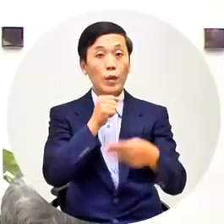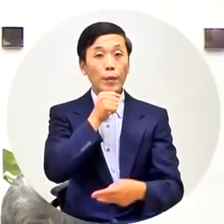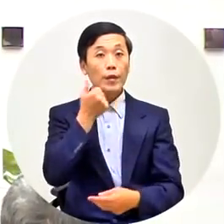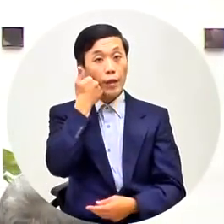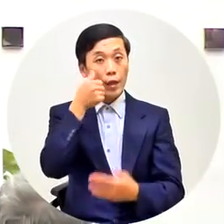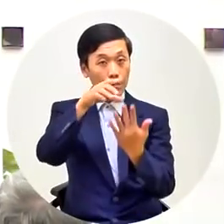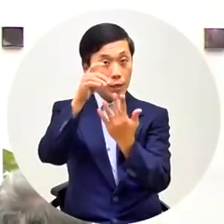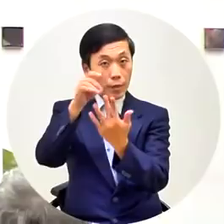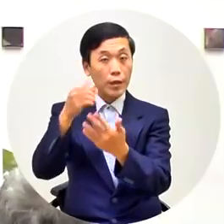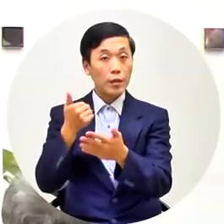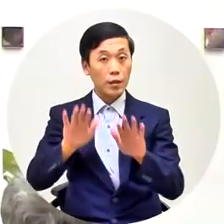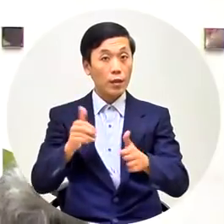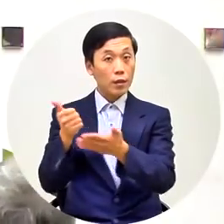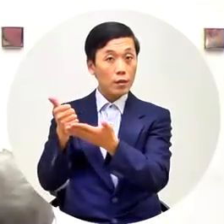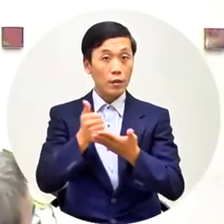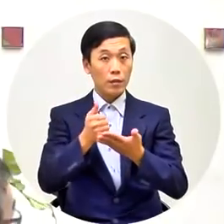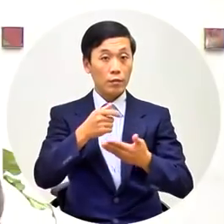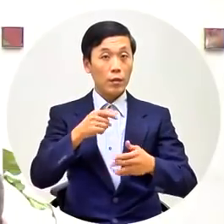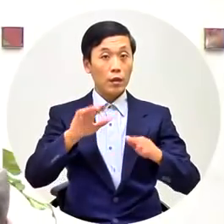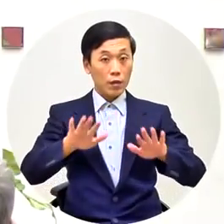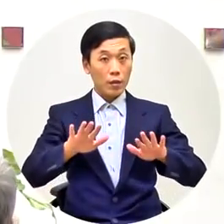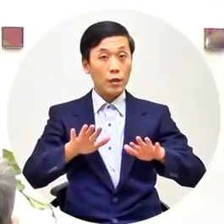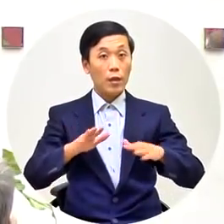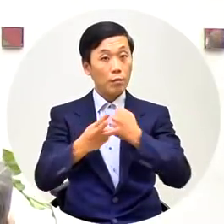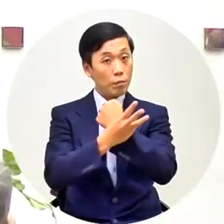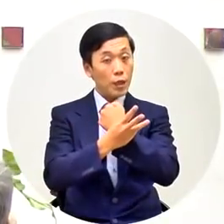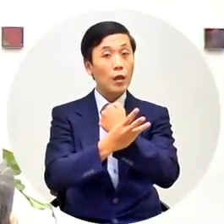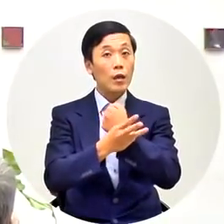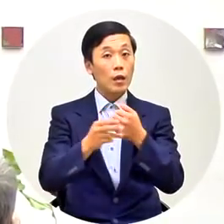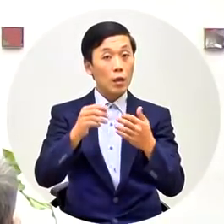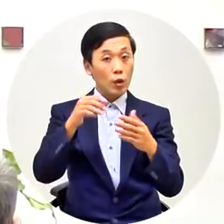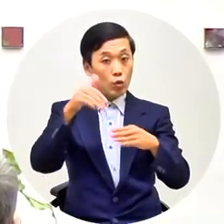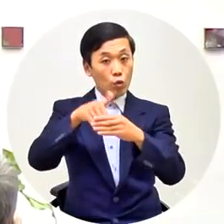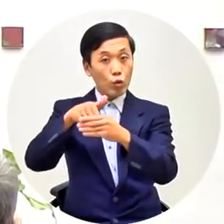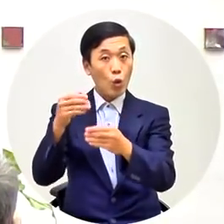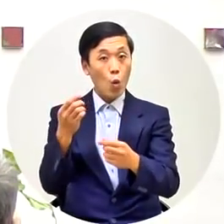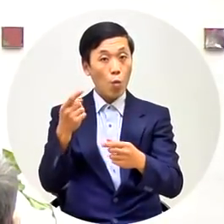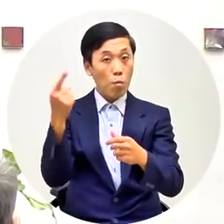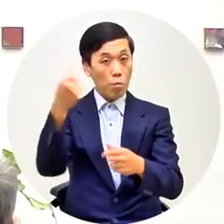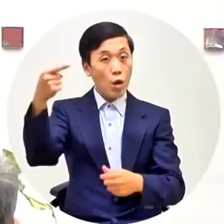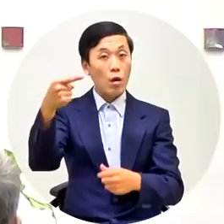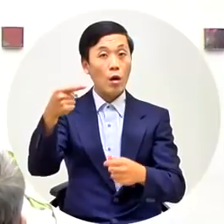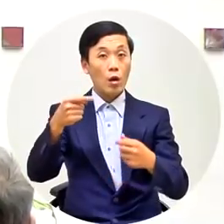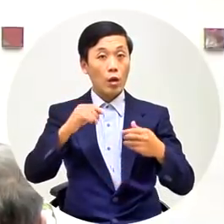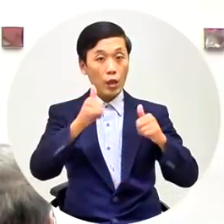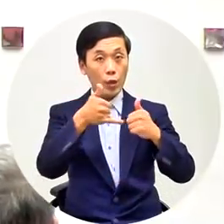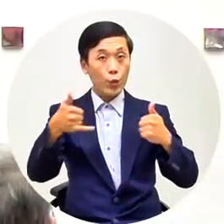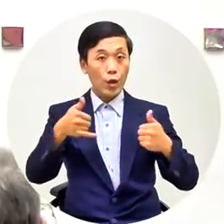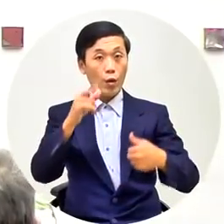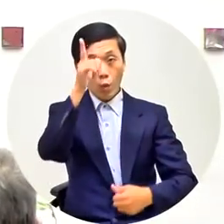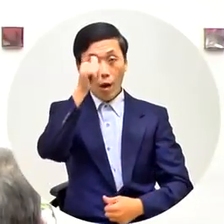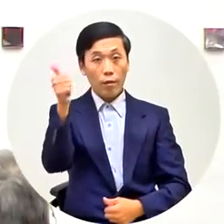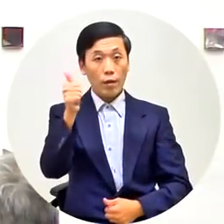届得票率最高的我们的黄柏麟议员来担任，我们各位议员有没有意见？